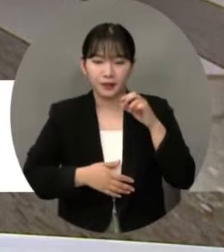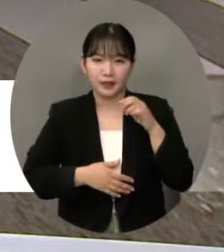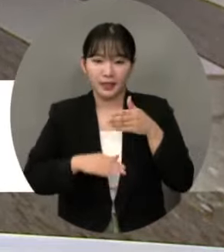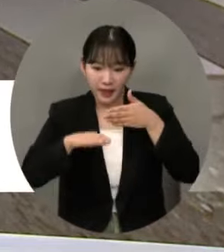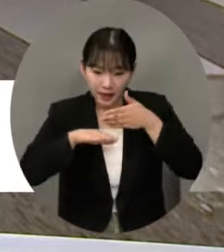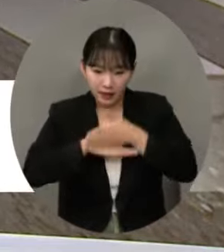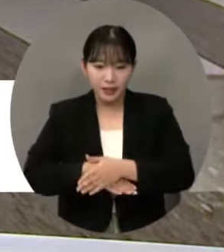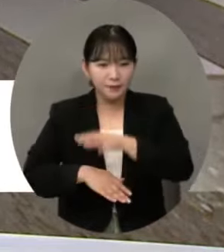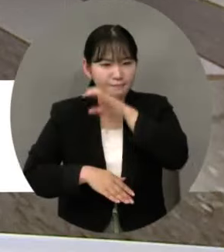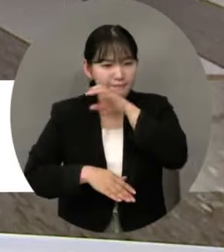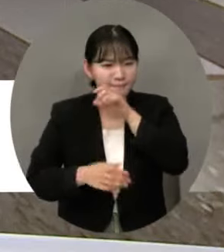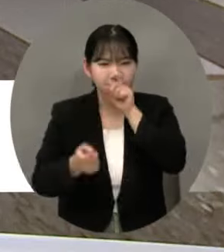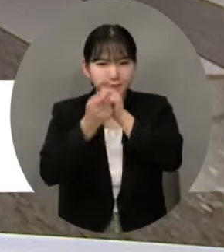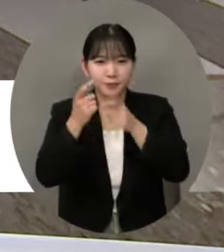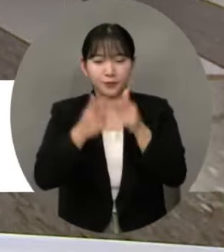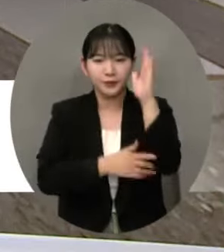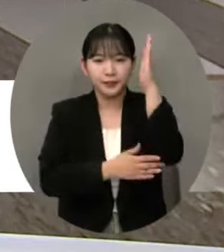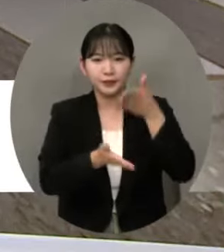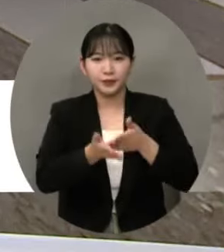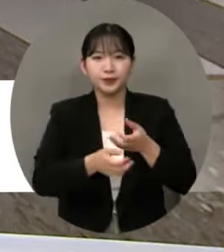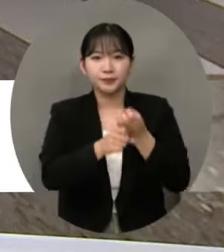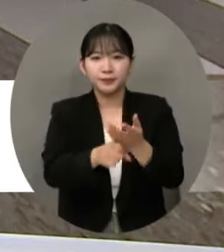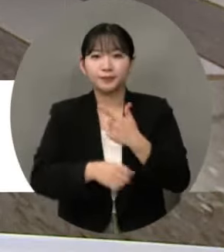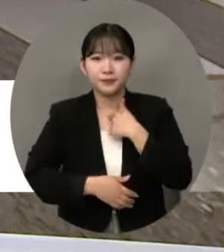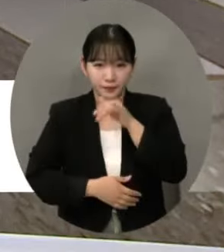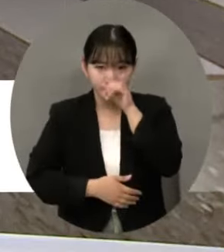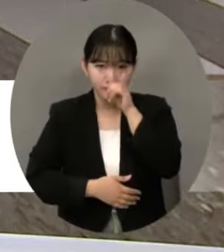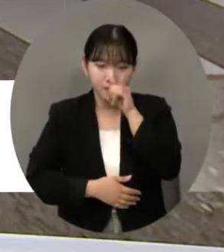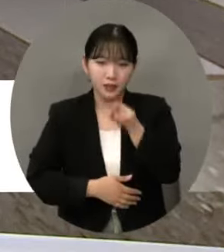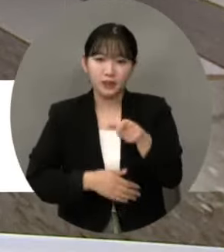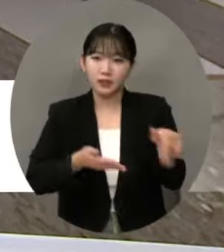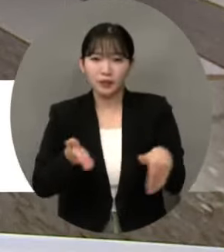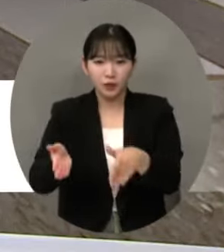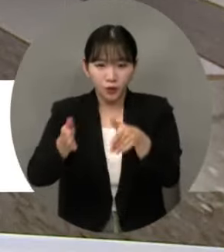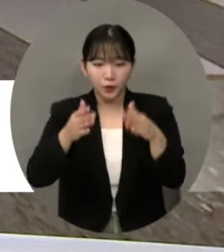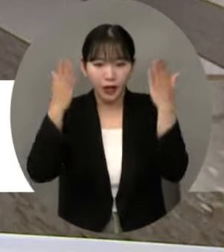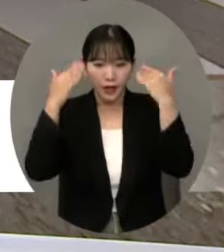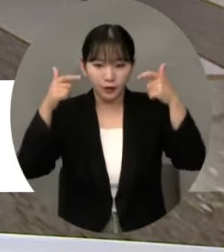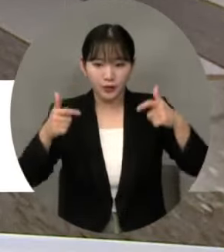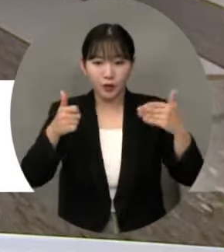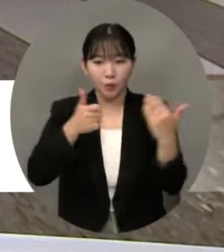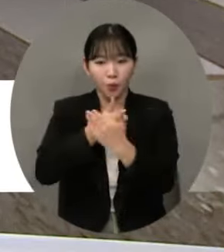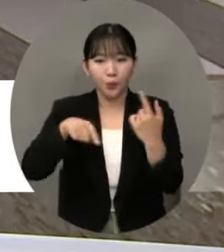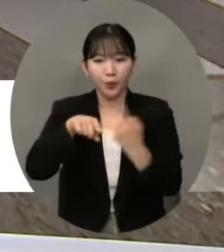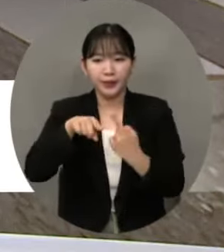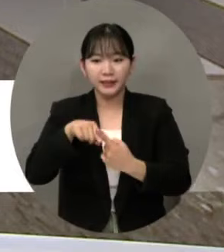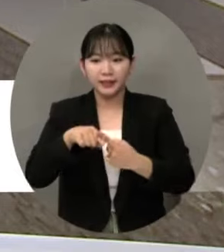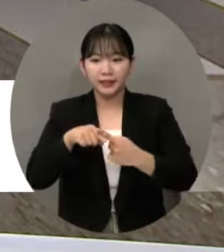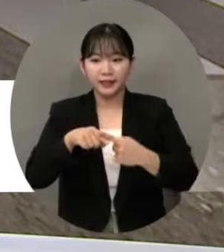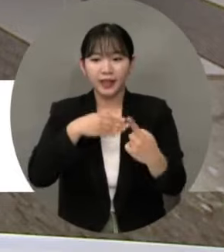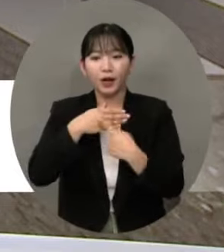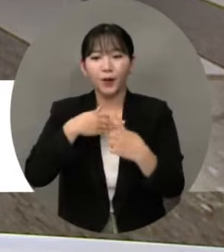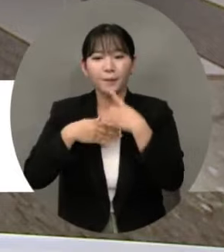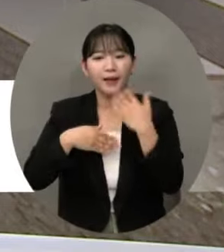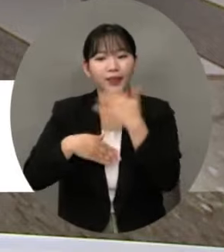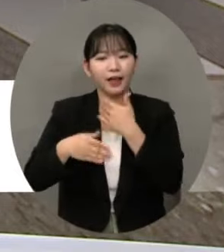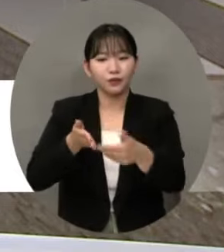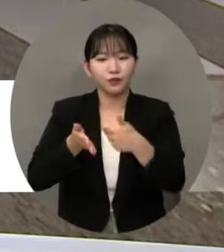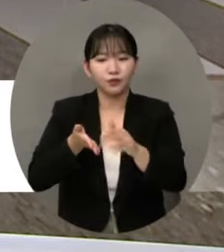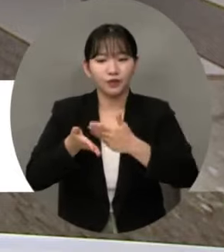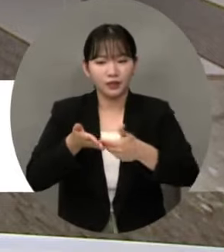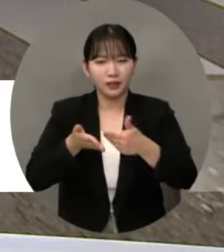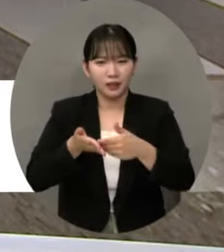부딪힌 목포시의 소식 앞서 전해드렸는데요. 해당 도로를 스쿨존처럼 도색하는 무늬만 스쿨존을